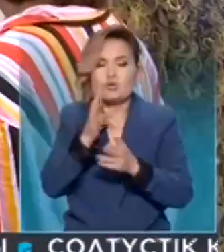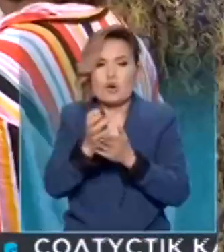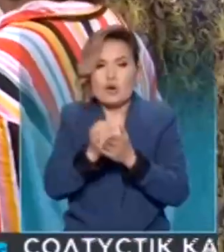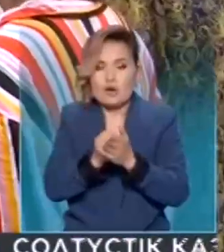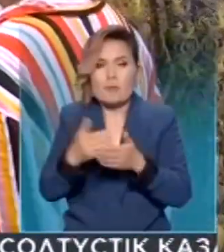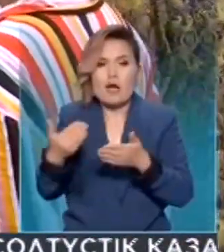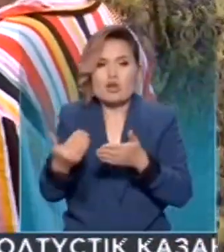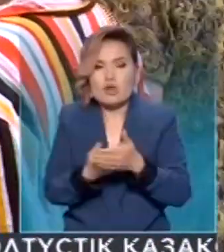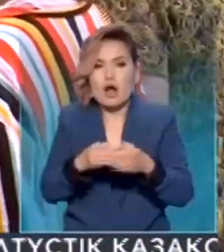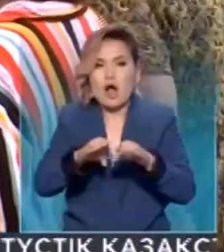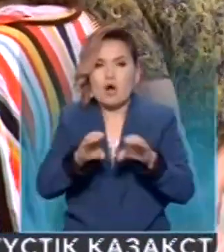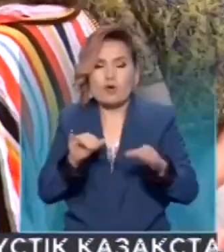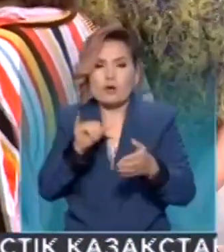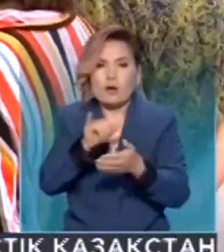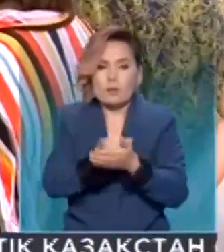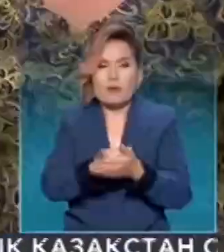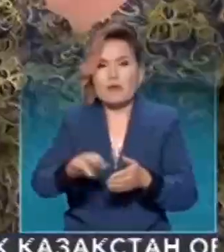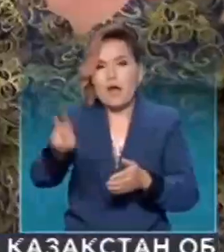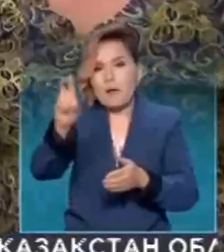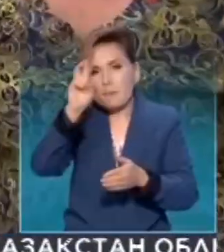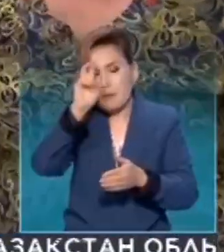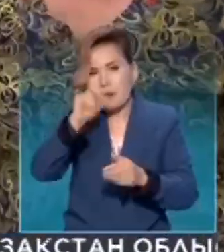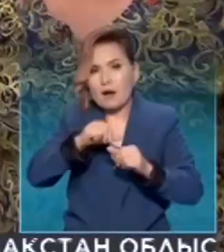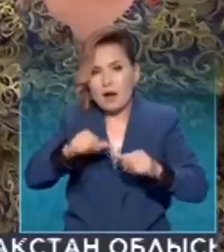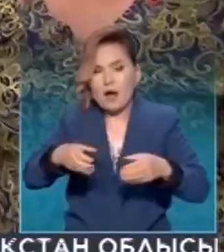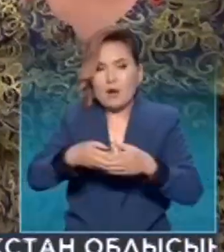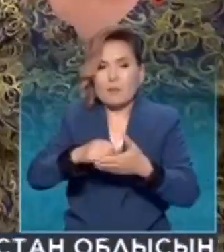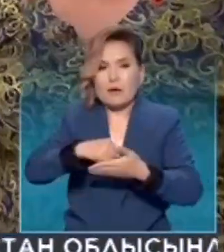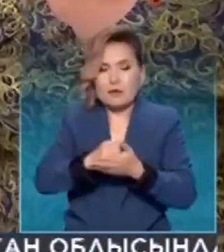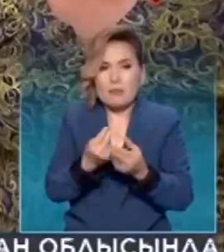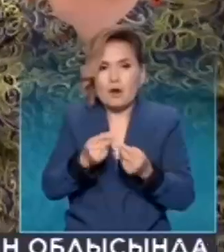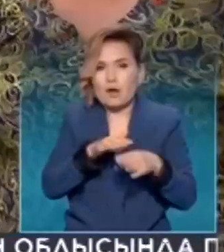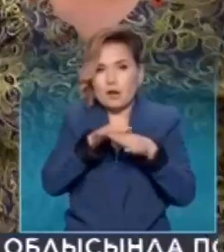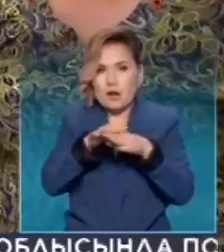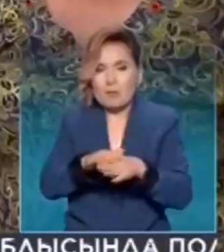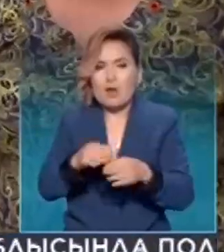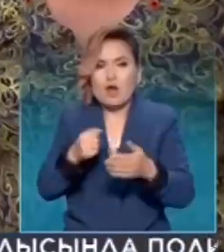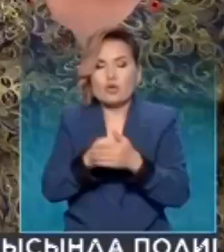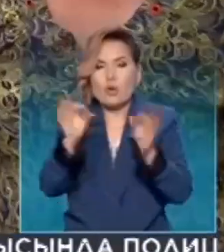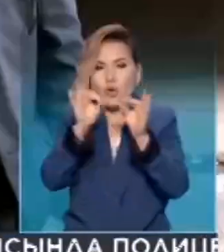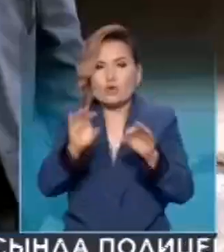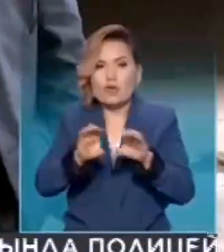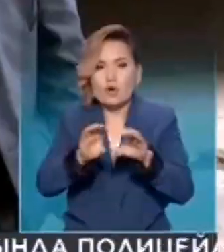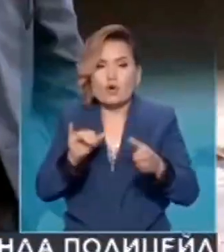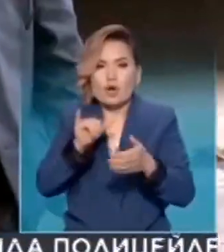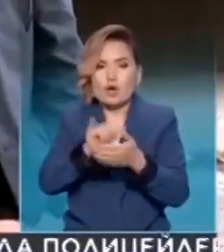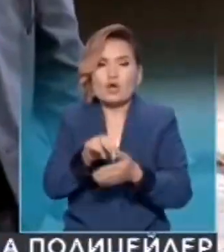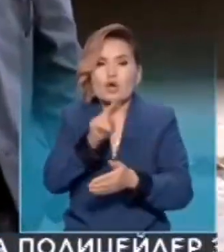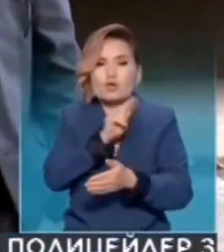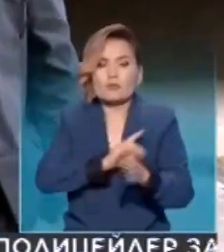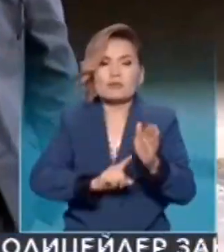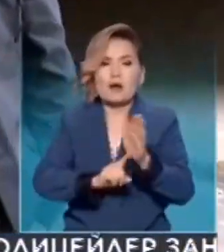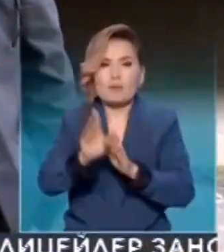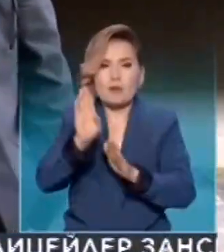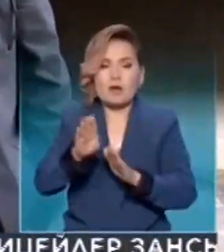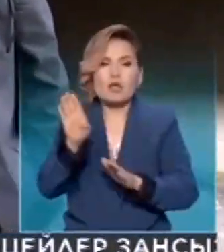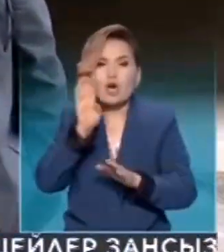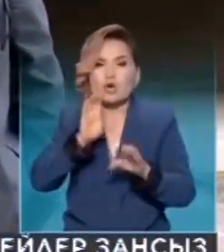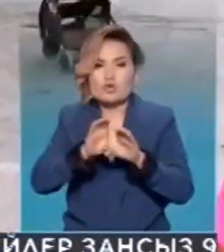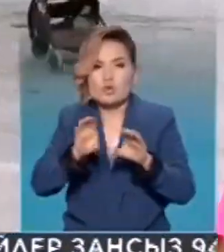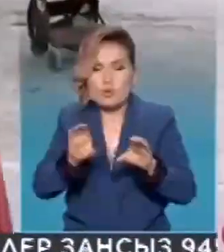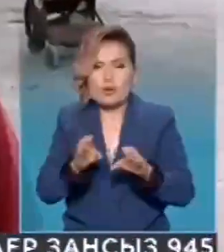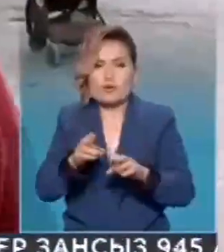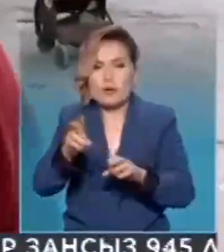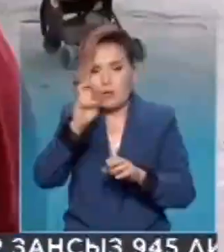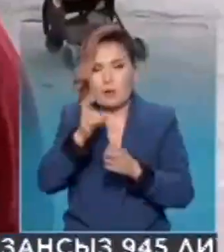жаңа құбыр тартылмақ. Егер жоба мемлекеттік сараптамадан өтсе, биыл қаражат бөлініп, күзге таман құбыр салу жұмыстары басталмақ. Су құбыры ауданның балансына